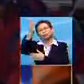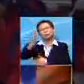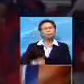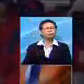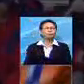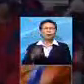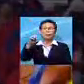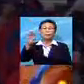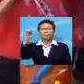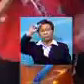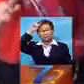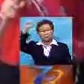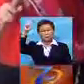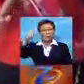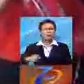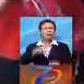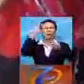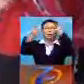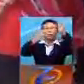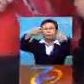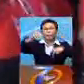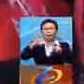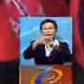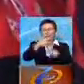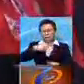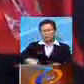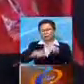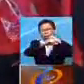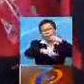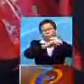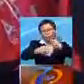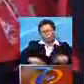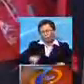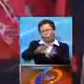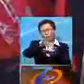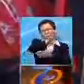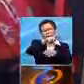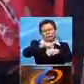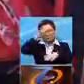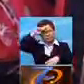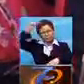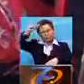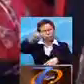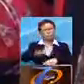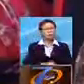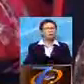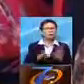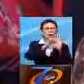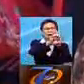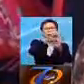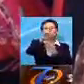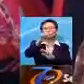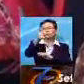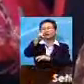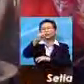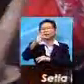Ahmad Razif menyertai delegasi lawatan rasmi Perdana Menteri ke China bagi mempromosi peluang pelaburan di Terengganu. Pada ekspo di Nanning,